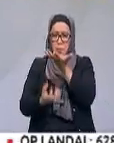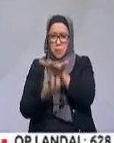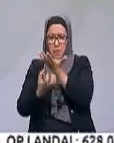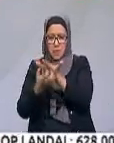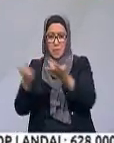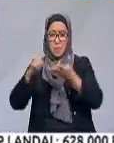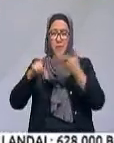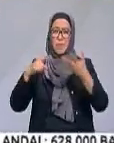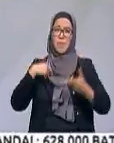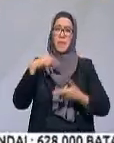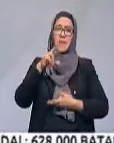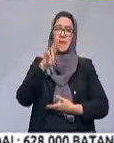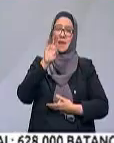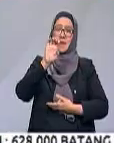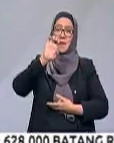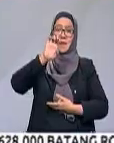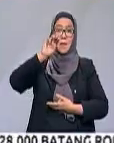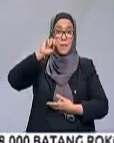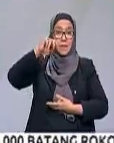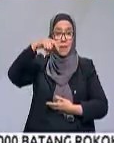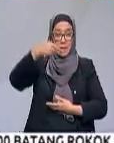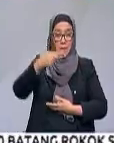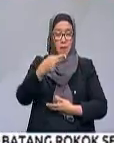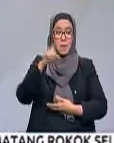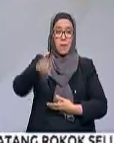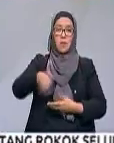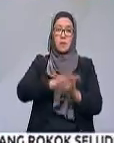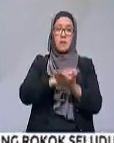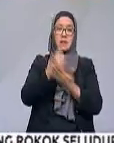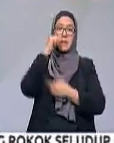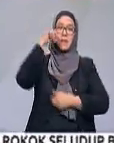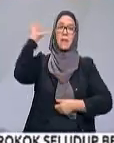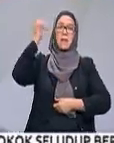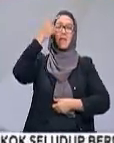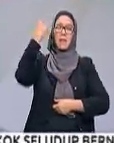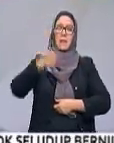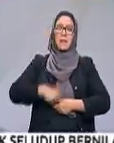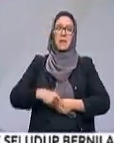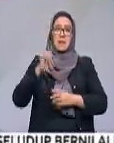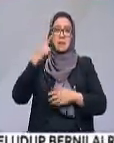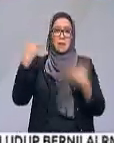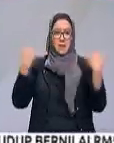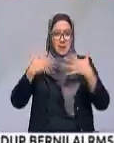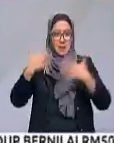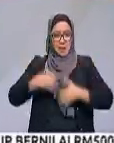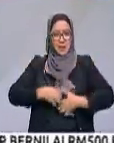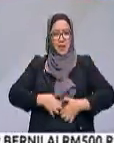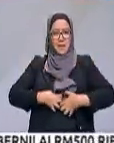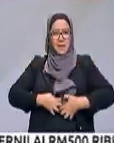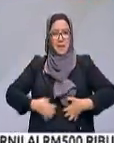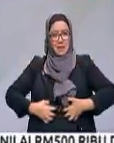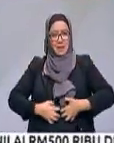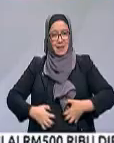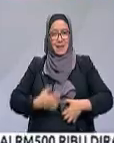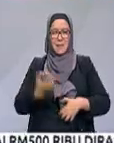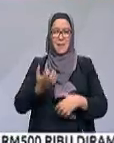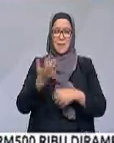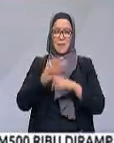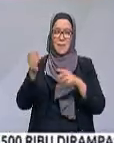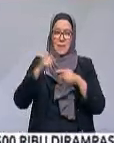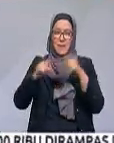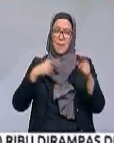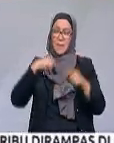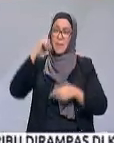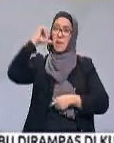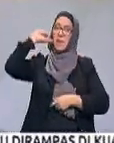rempah, kita kena masak semalam sebab kita takut nanti sakit perut. Jadi kita masak semalam, jadi semalam pun lebih kurang jam 1 pagi baru